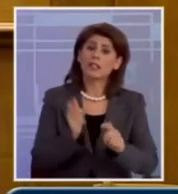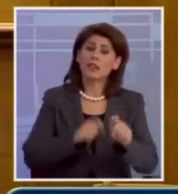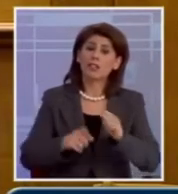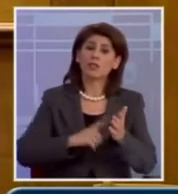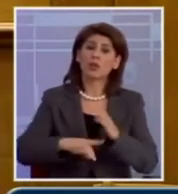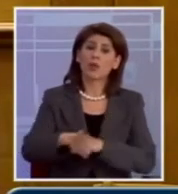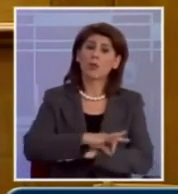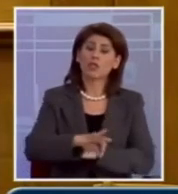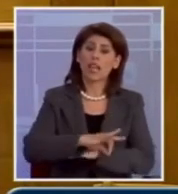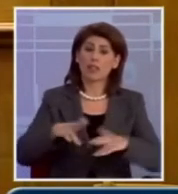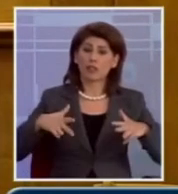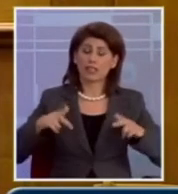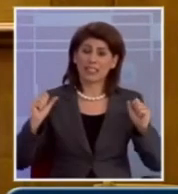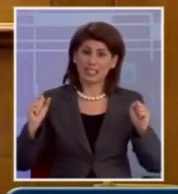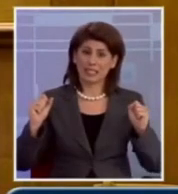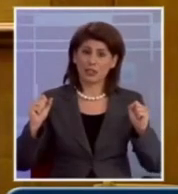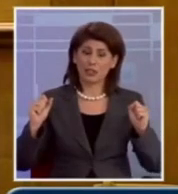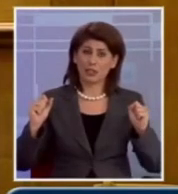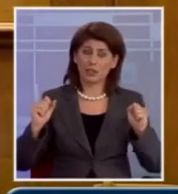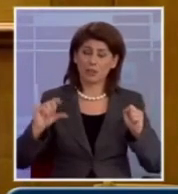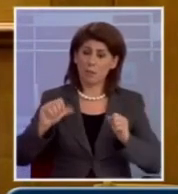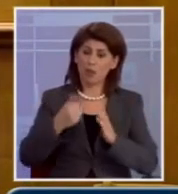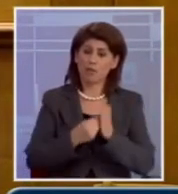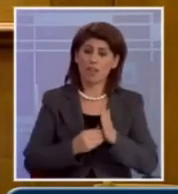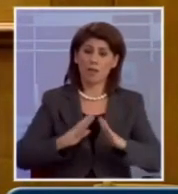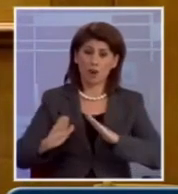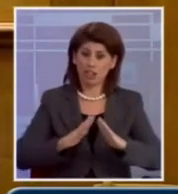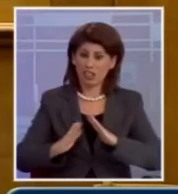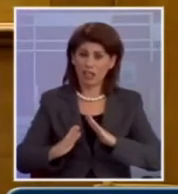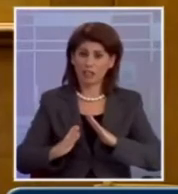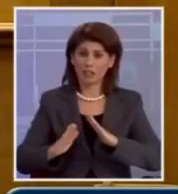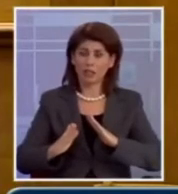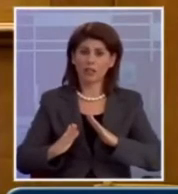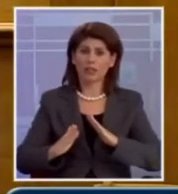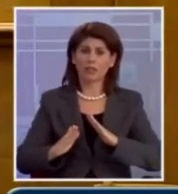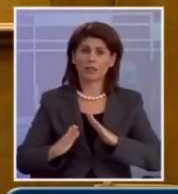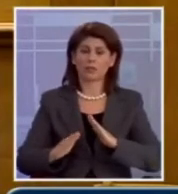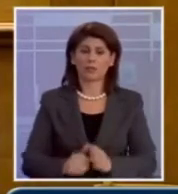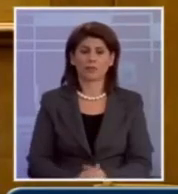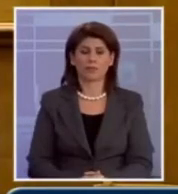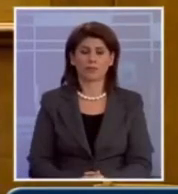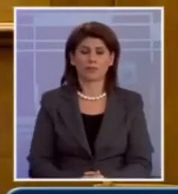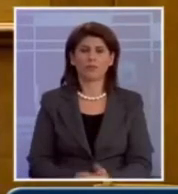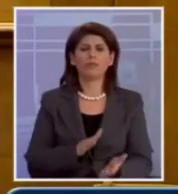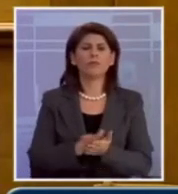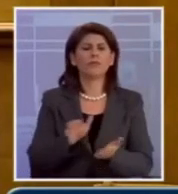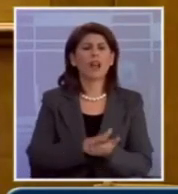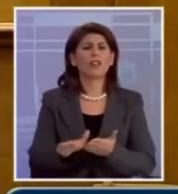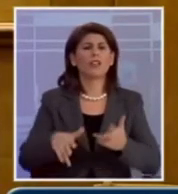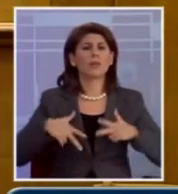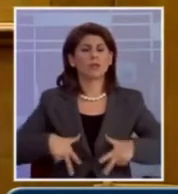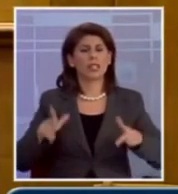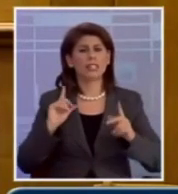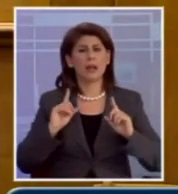νομοσχέδιο της υγείας, της πρωτοβάθμιας φροντίδας και για να εκδώσουμε υπουργικές